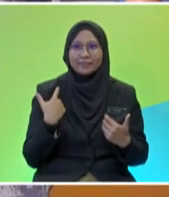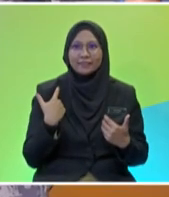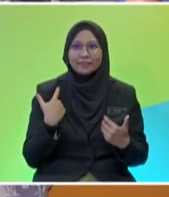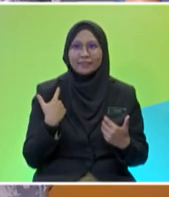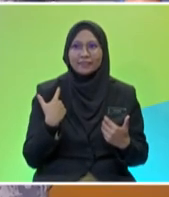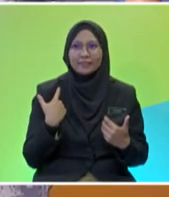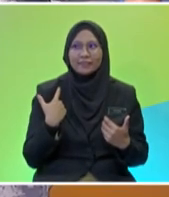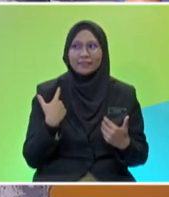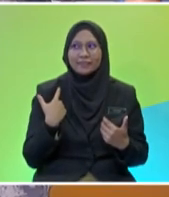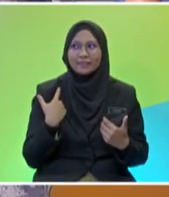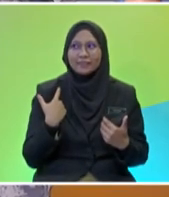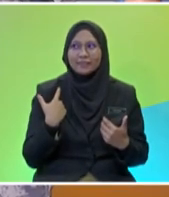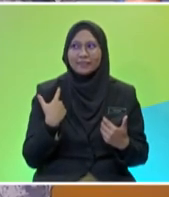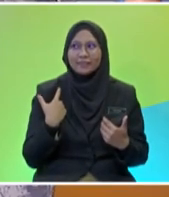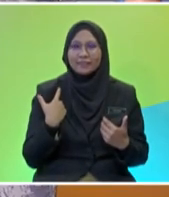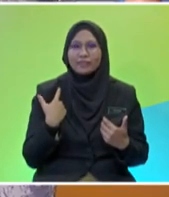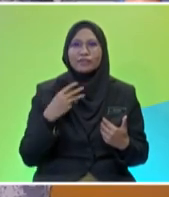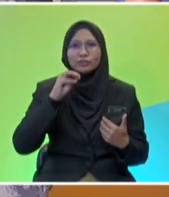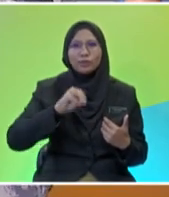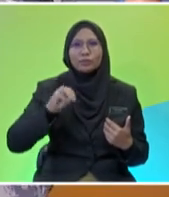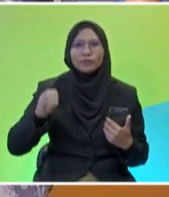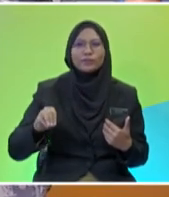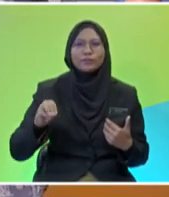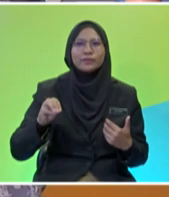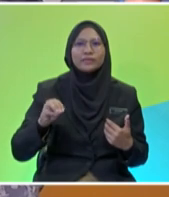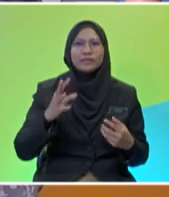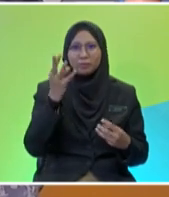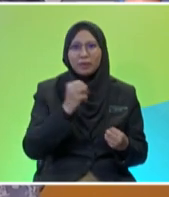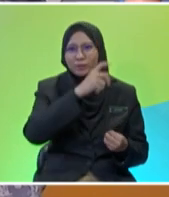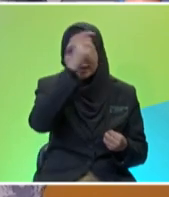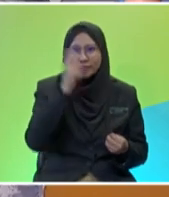dan murid itu pun sendiri ditanya apa positif